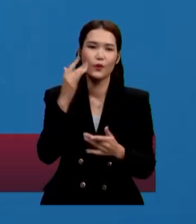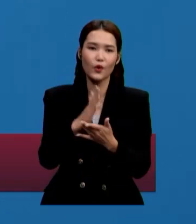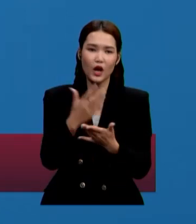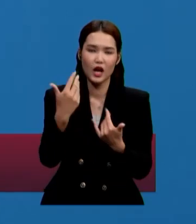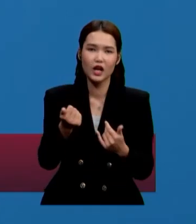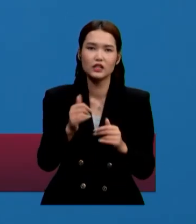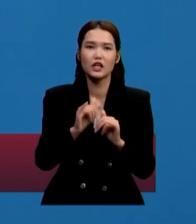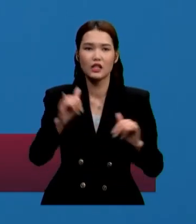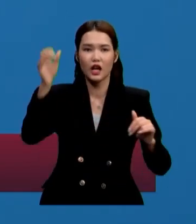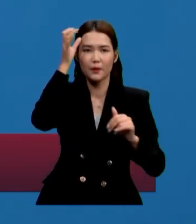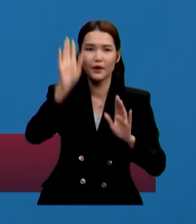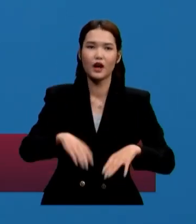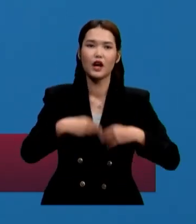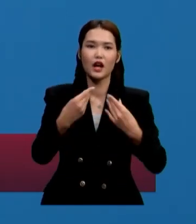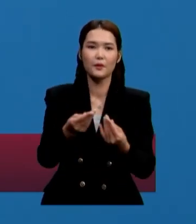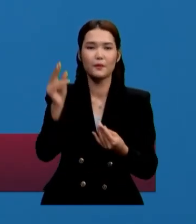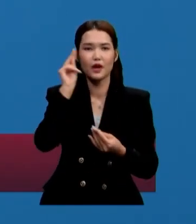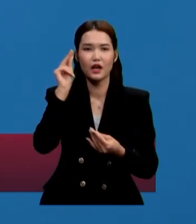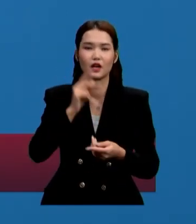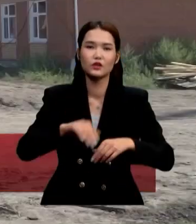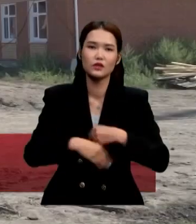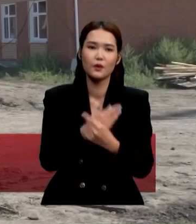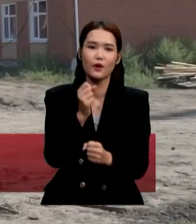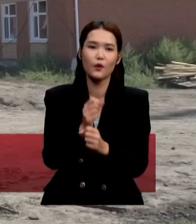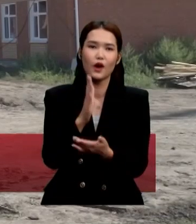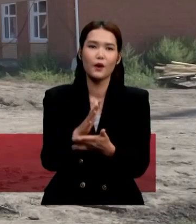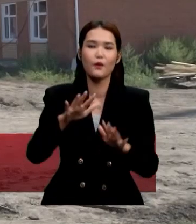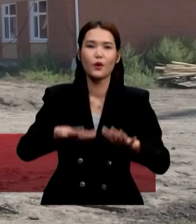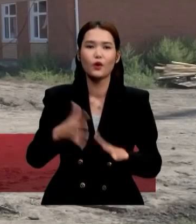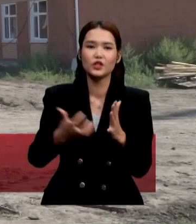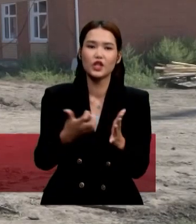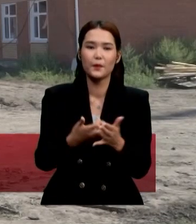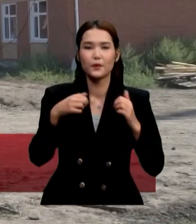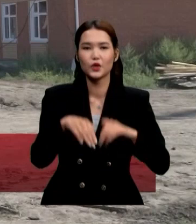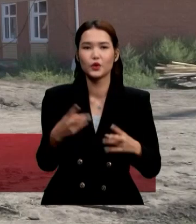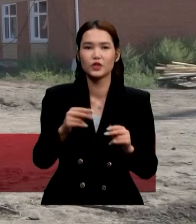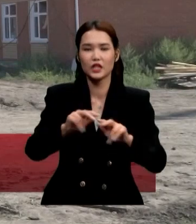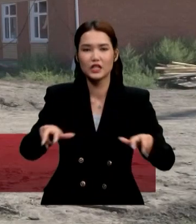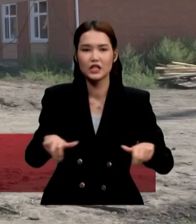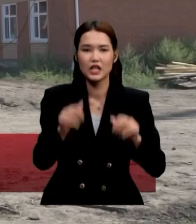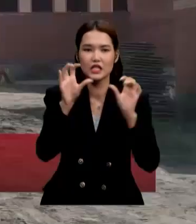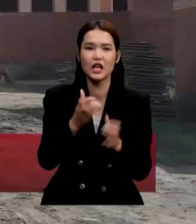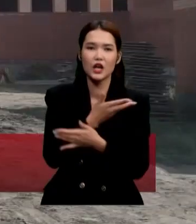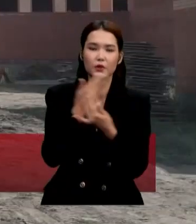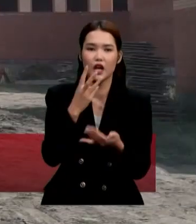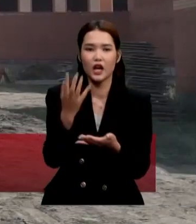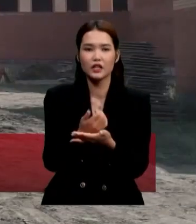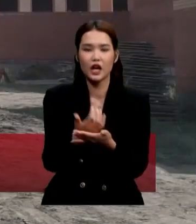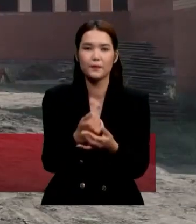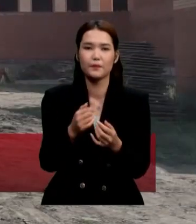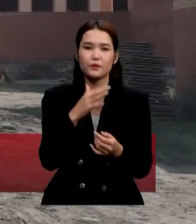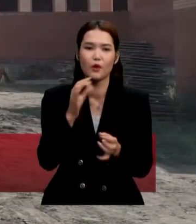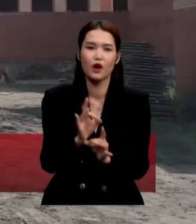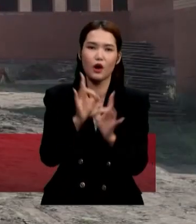Демографиялық өсім білім беру жүйесіне айтарлықтай салмақ түсірген. Орын тапшылығын шешу үшін жемқорлардың заңсыз тапқан табысы да жұмсалып